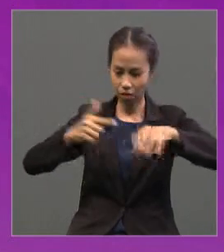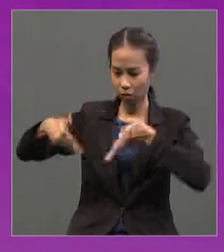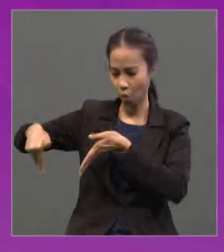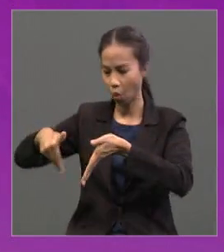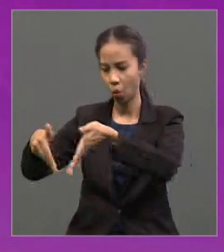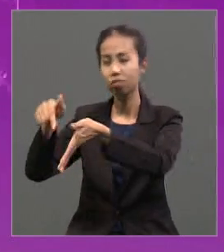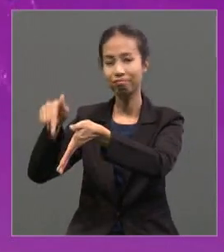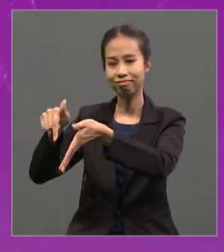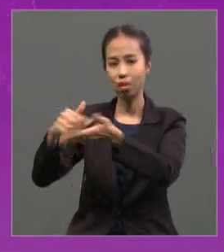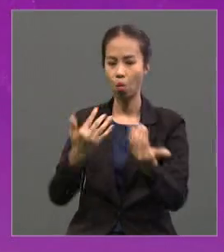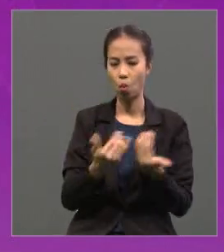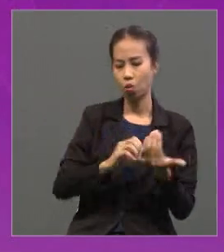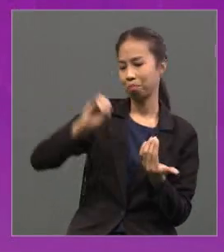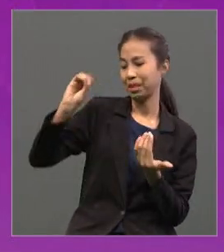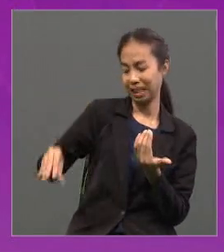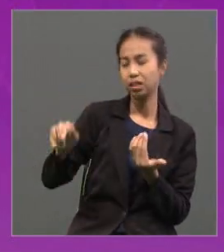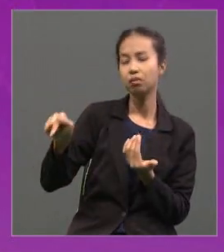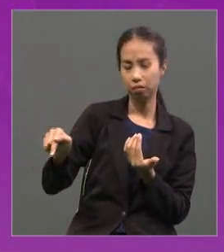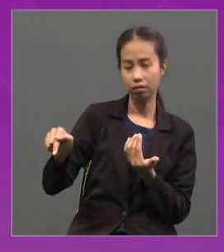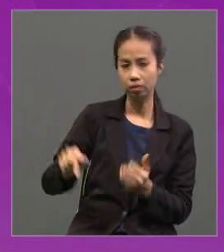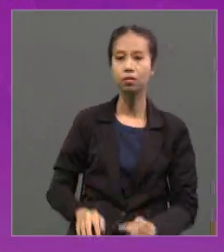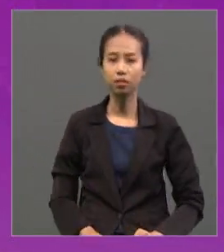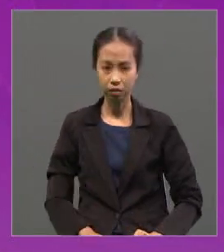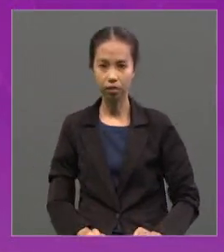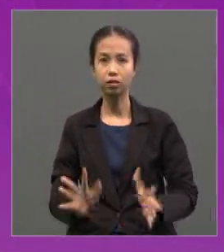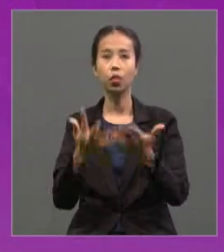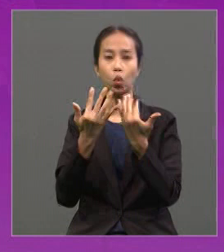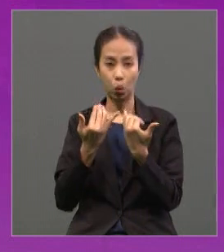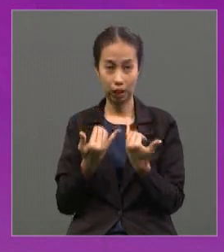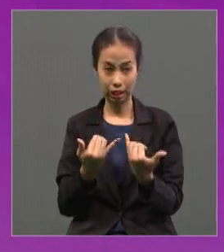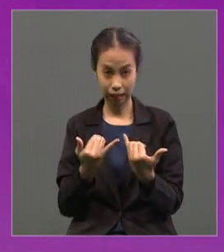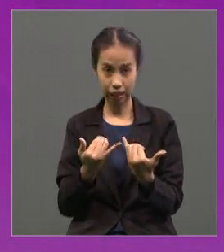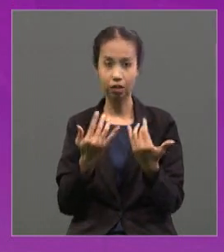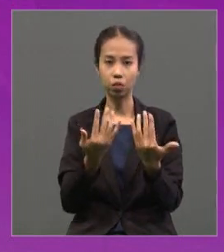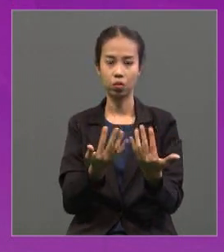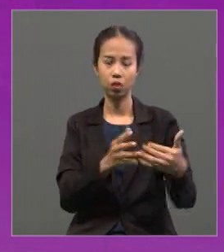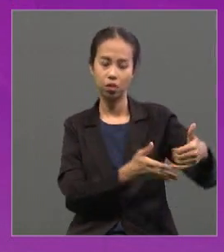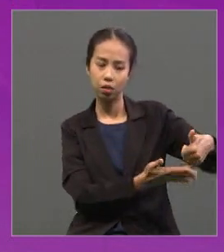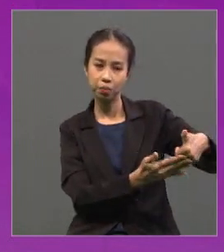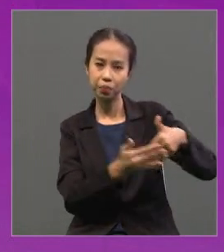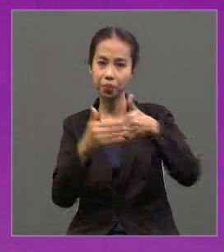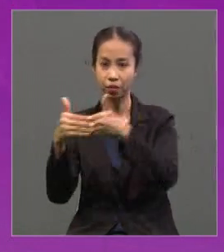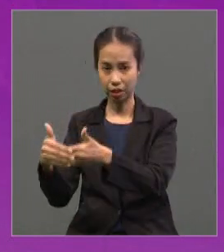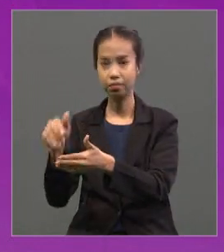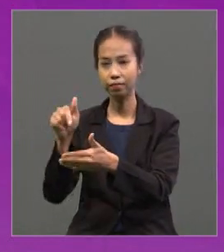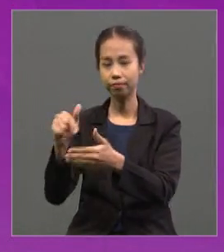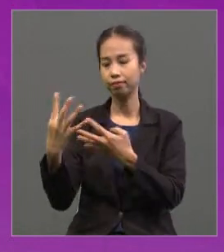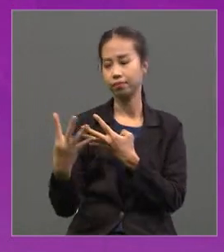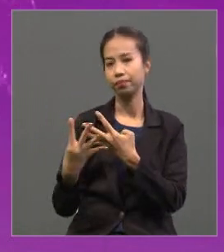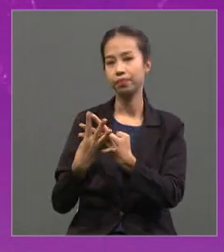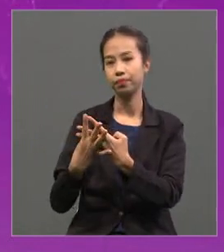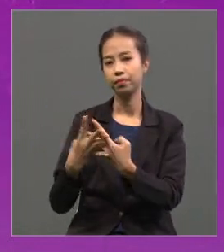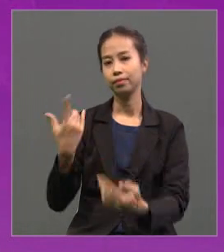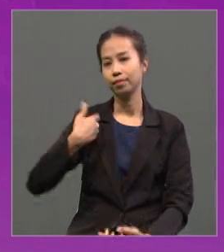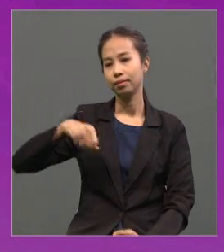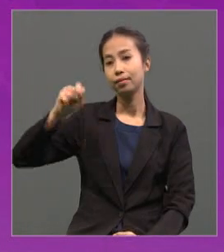วเนี่ยมันเชื่อมกับแม่น้ำท่าจีนครับเจ้าหน้าที่ตอนนี้นำตัวแม่ของน้องเนี่ยนะครับไปส่งตัวฝากขังที่ศา